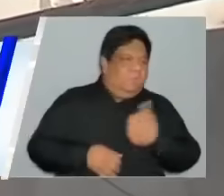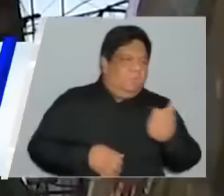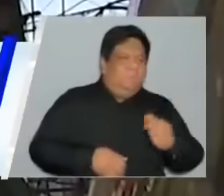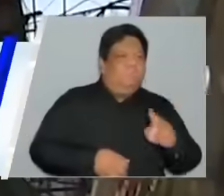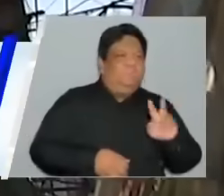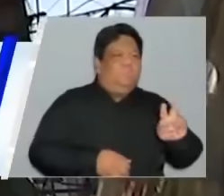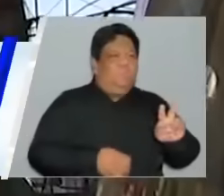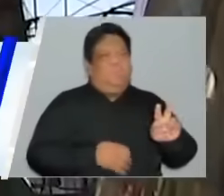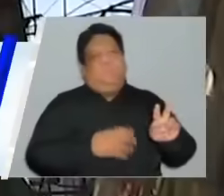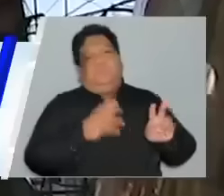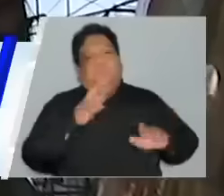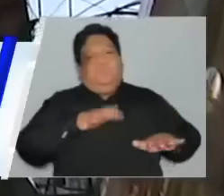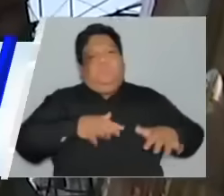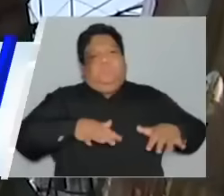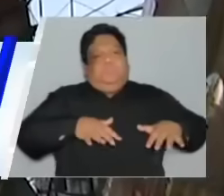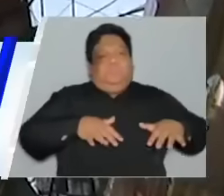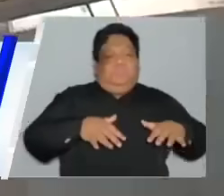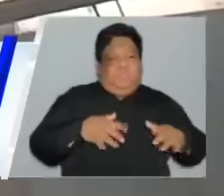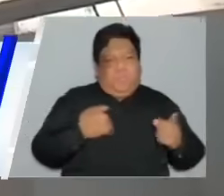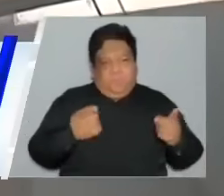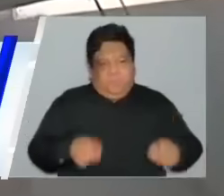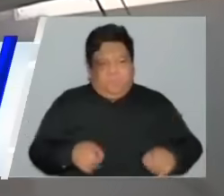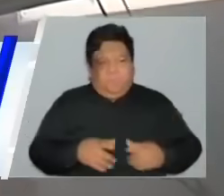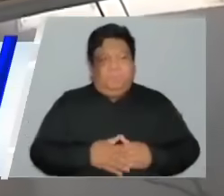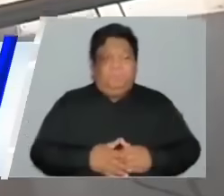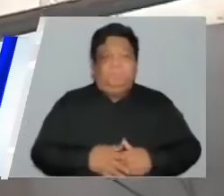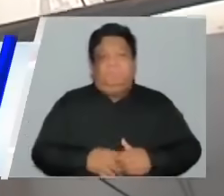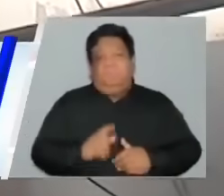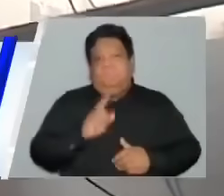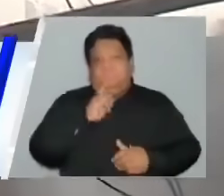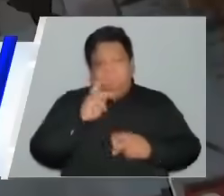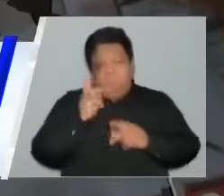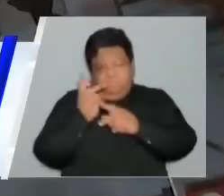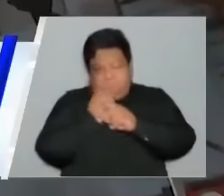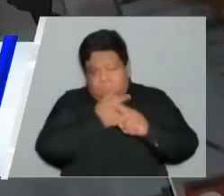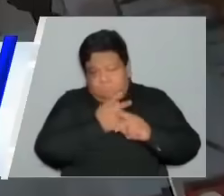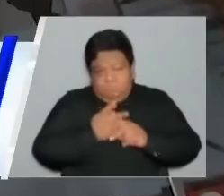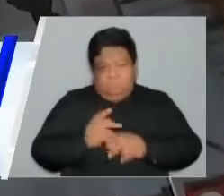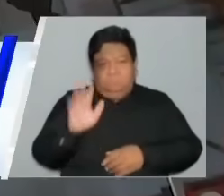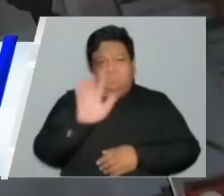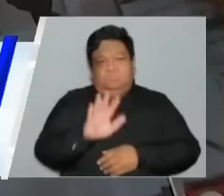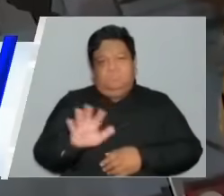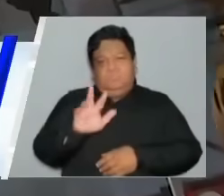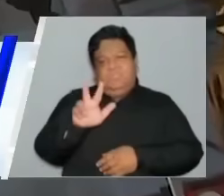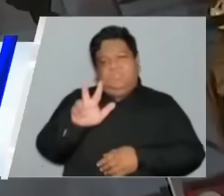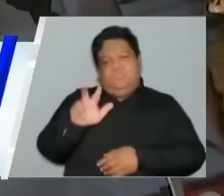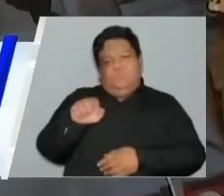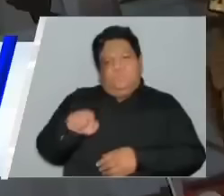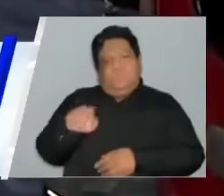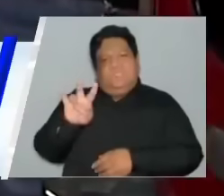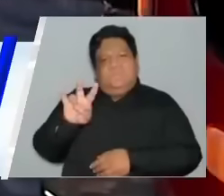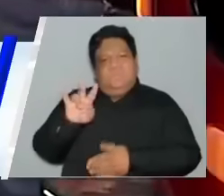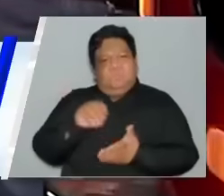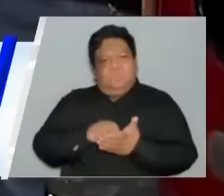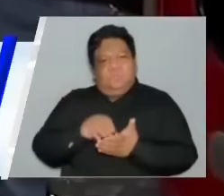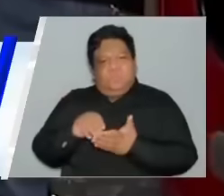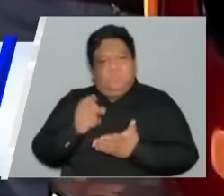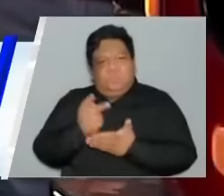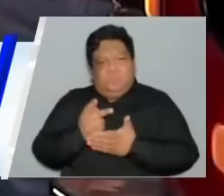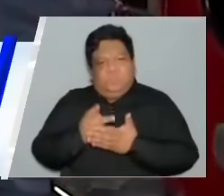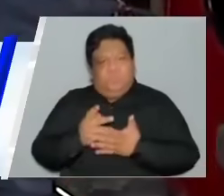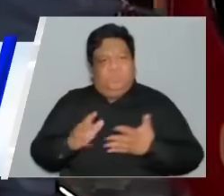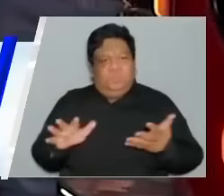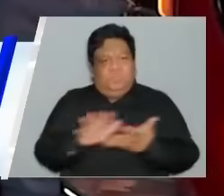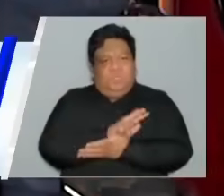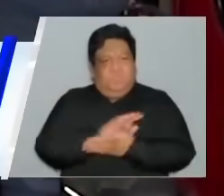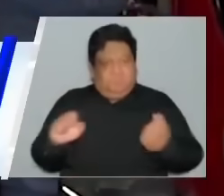sa sunog. Sa inisyal nilang pagtaya, nasa 3.7 milyon pesos ang halaga ng napinsala ng sunog. Inaalam pa